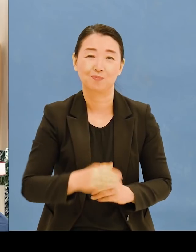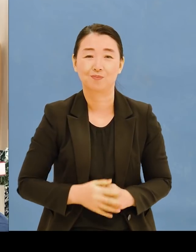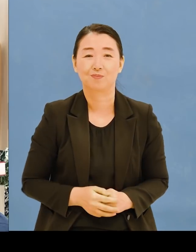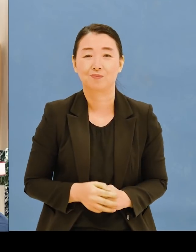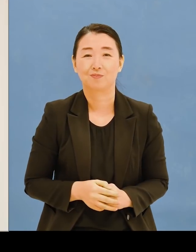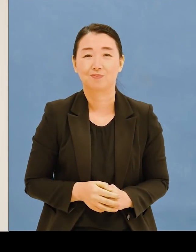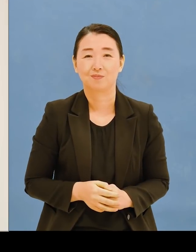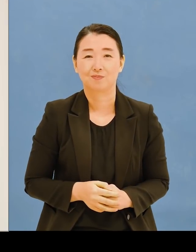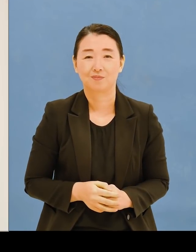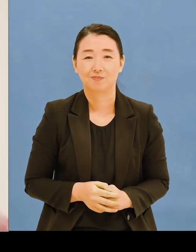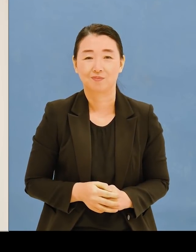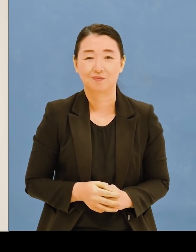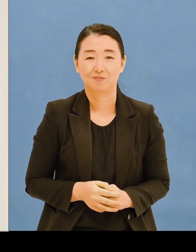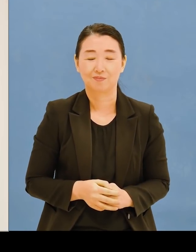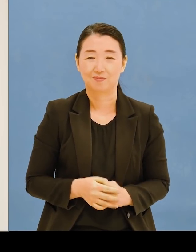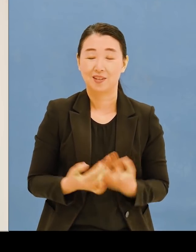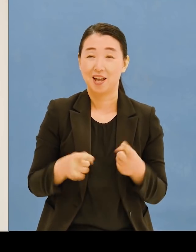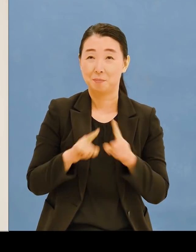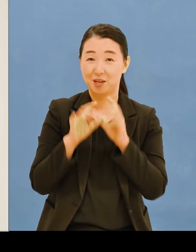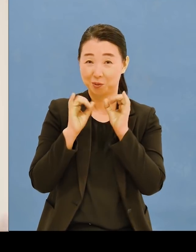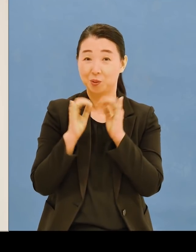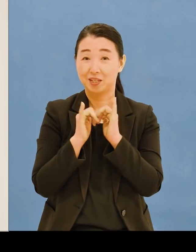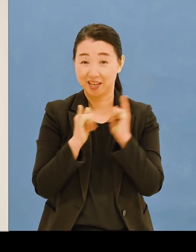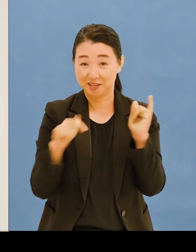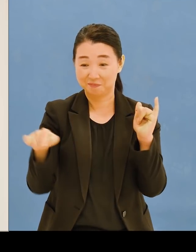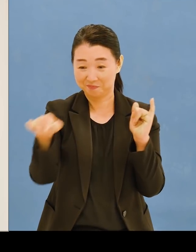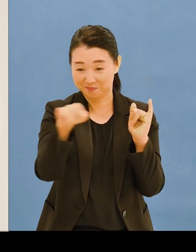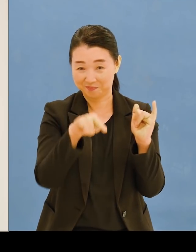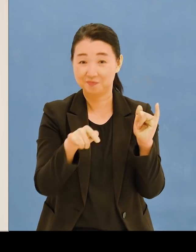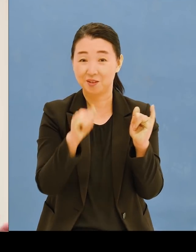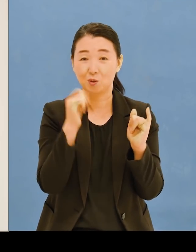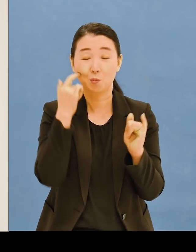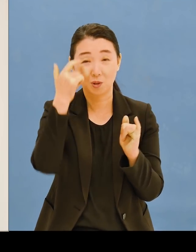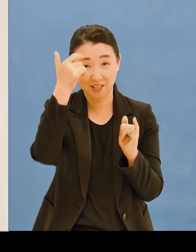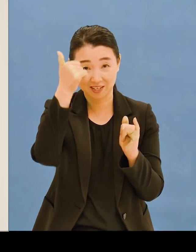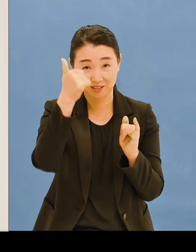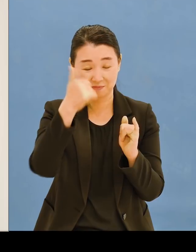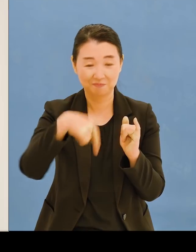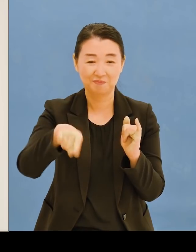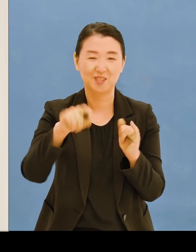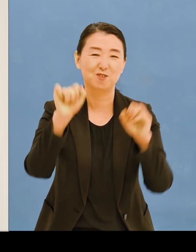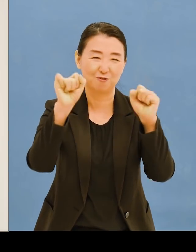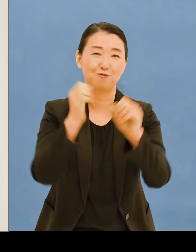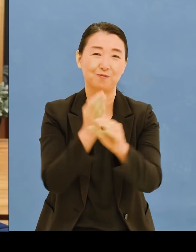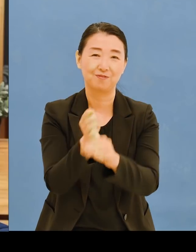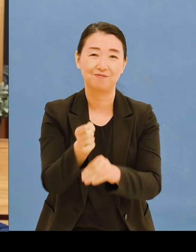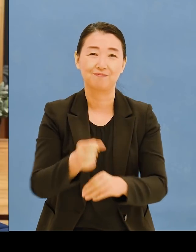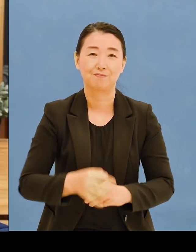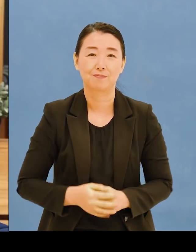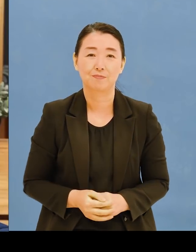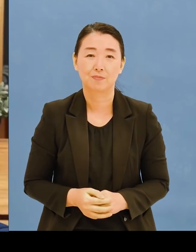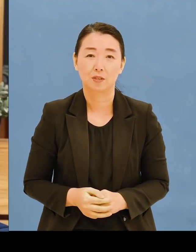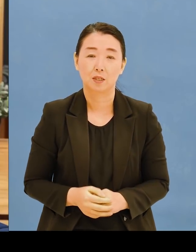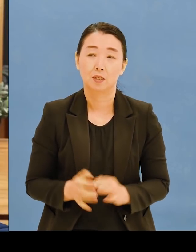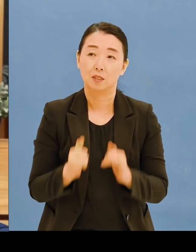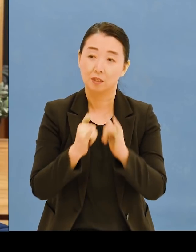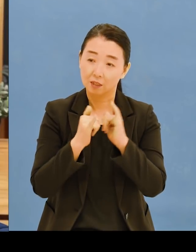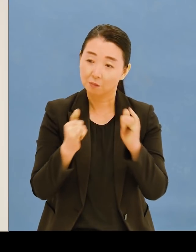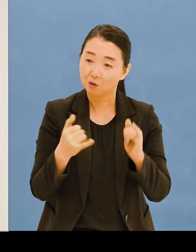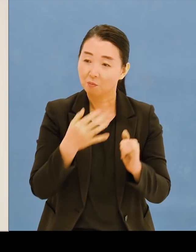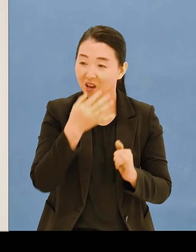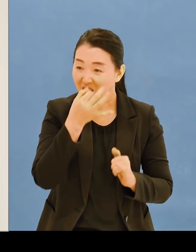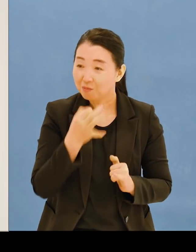하는 거냐면 저희 전도사 같이 공부하는 이제 전도사님들이랑 이제 뭐 목사님들이 이제 운동을 하시는 거예요. 네. 그분들도